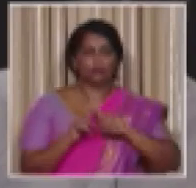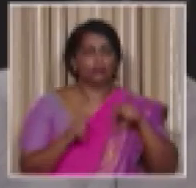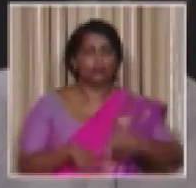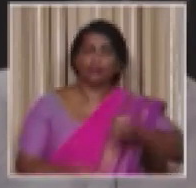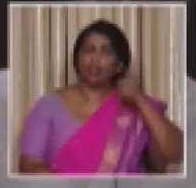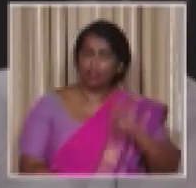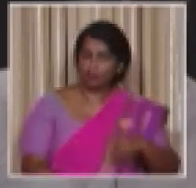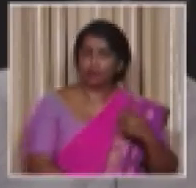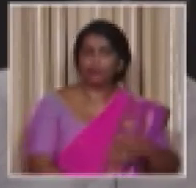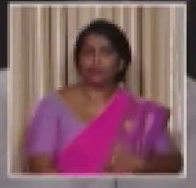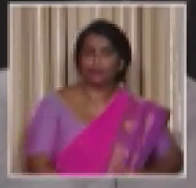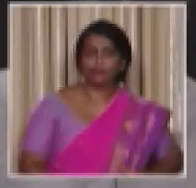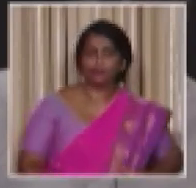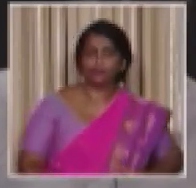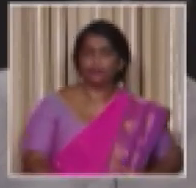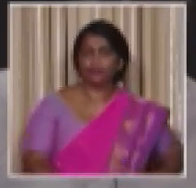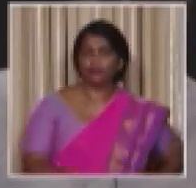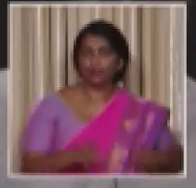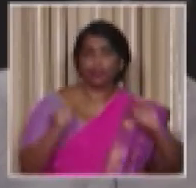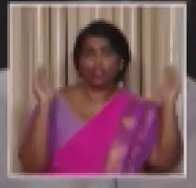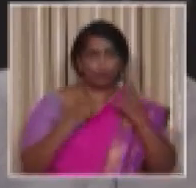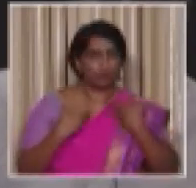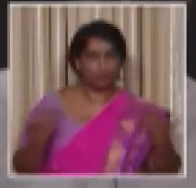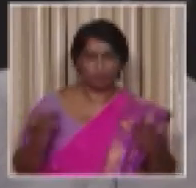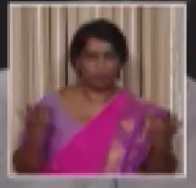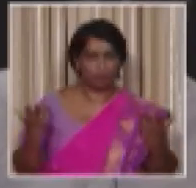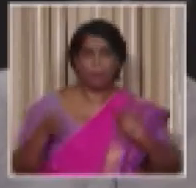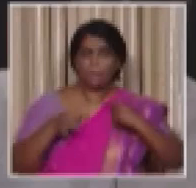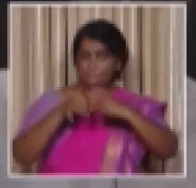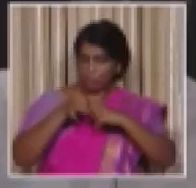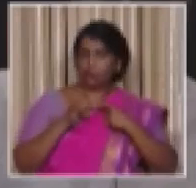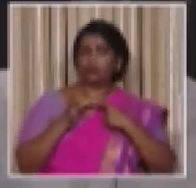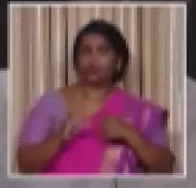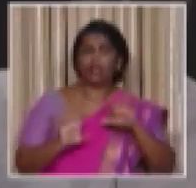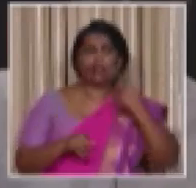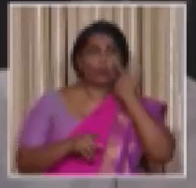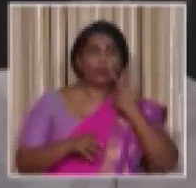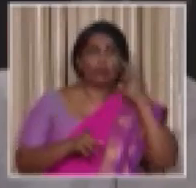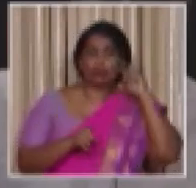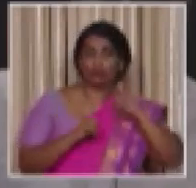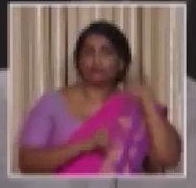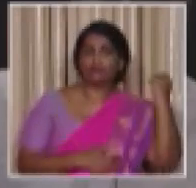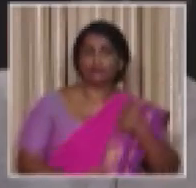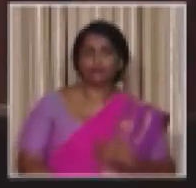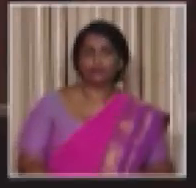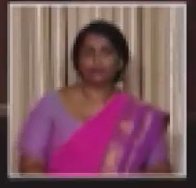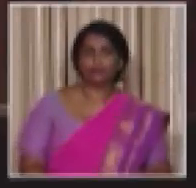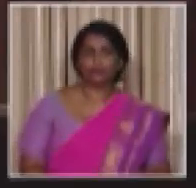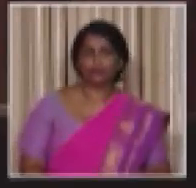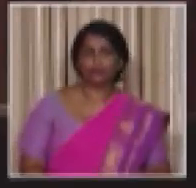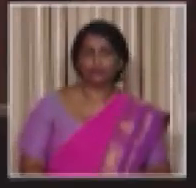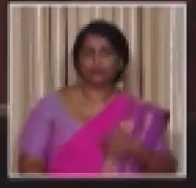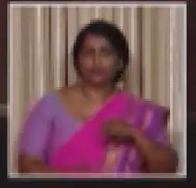අනුමත වෙලා තිනවා ක්‍රමතුමා කෙටියෙන් අවසන් කරන්න ඉතින් දැන් කෙටින් බෑ ඉතින් මට ප්‍රශ්නයක් අහන්න නෑ අද මේ ශෝක යෝජනා තියෙන දවසක් නේ කරුවෙ මුතුමා ඔව් නෑ